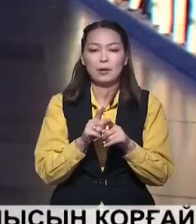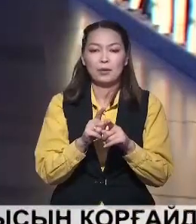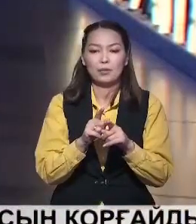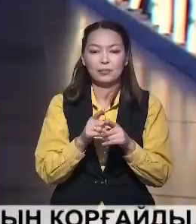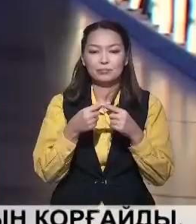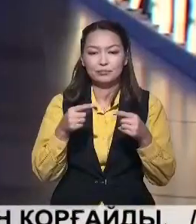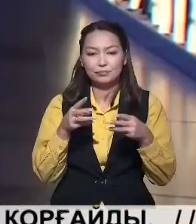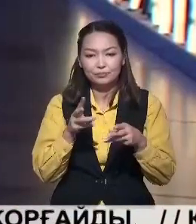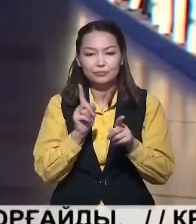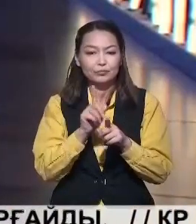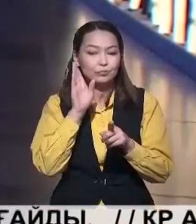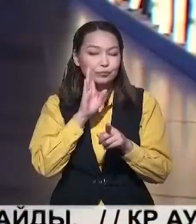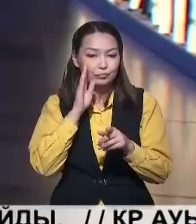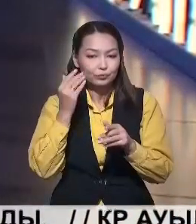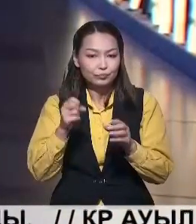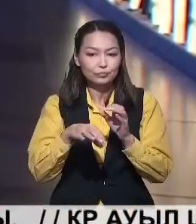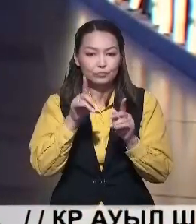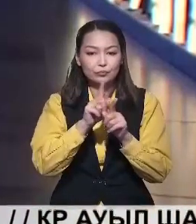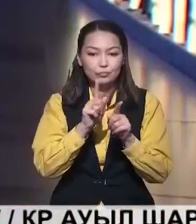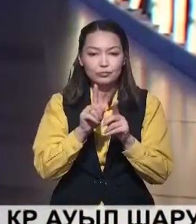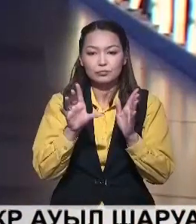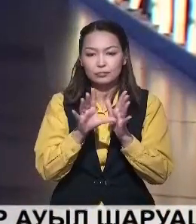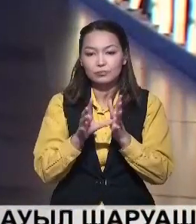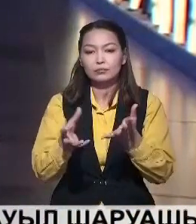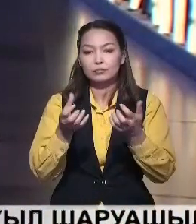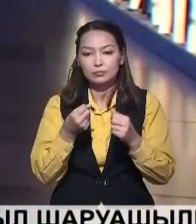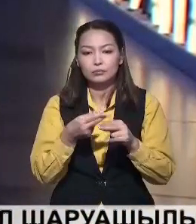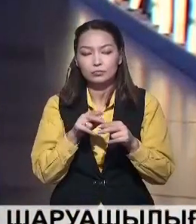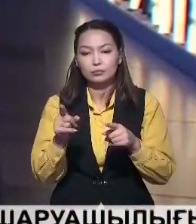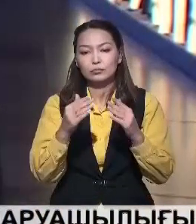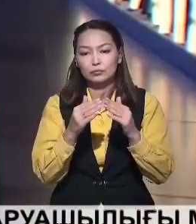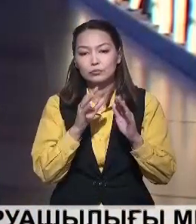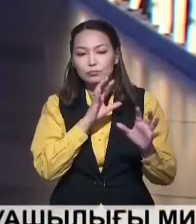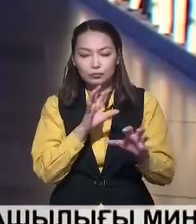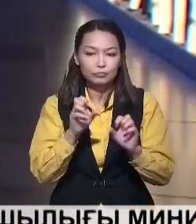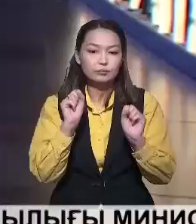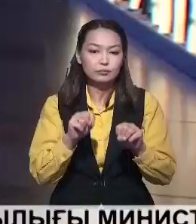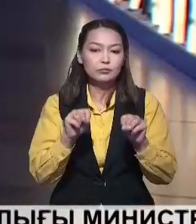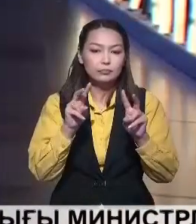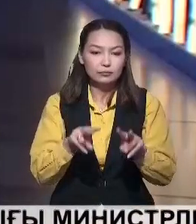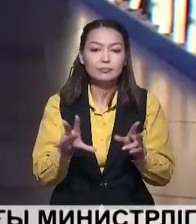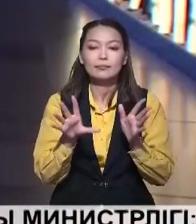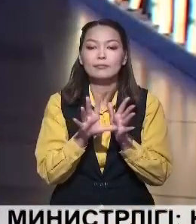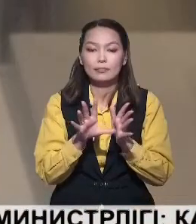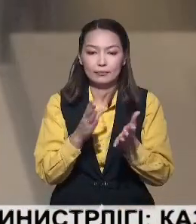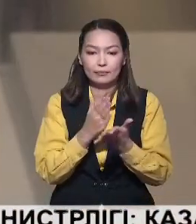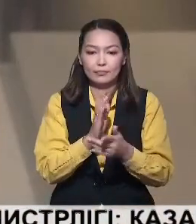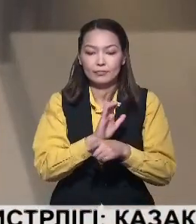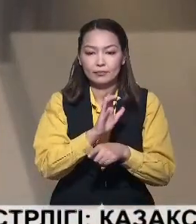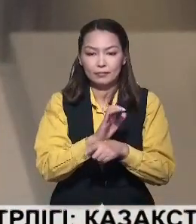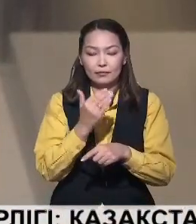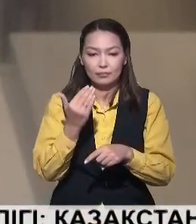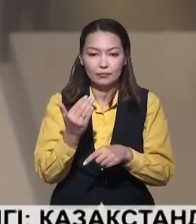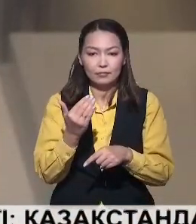шатырға қойылады да, кейін одан энергия алып, толығымен осы үйді қамтамасыз етуге арналған энергияны шығара алады. Күнделікті